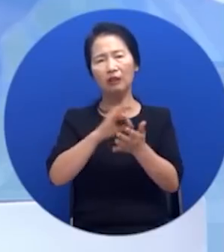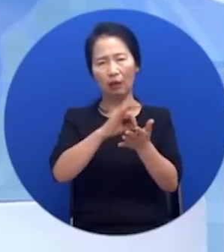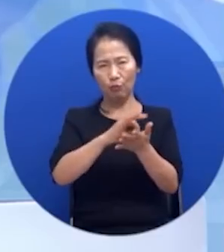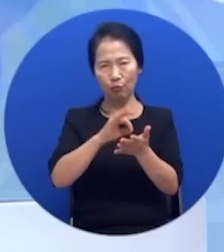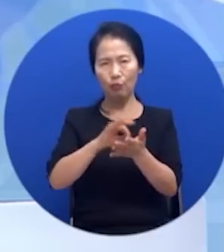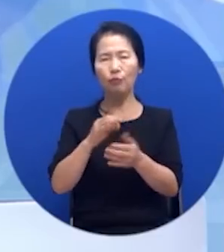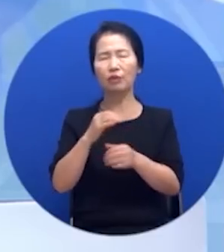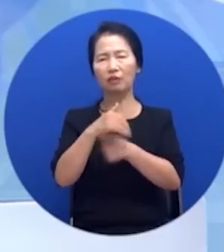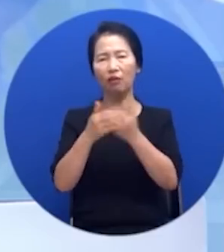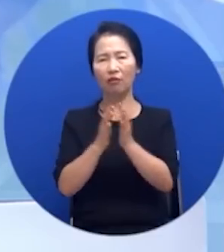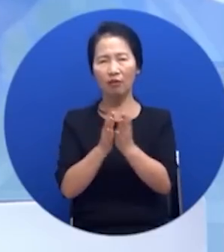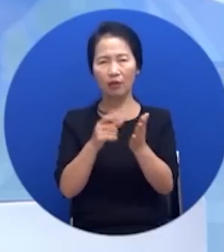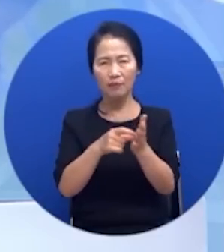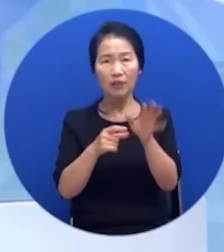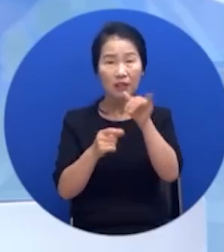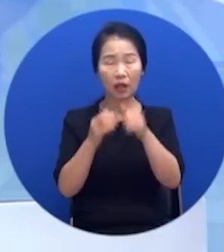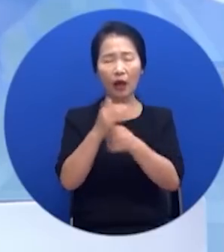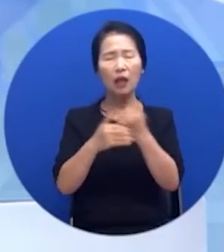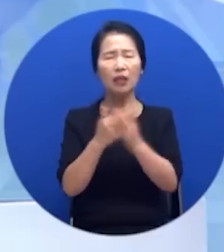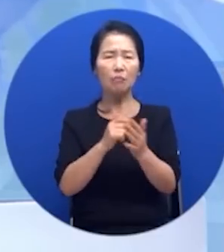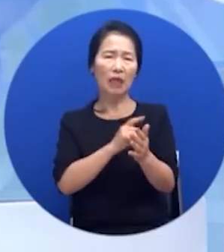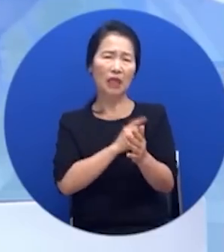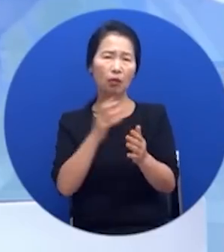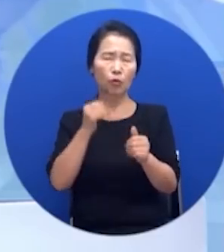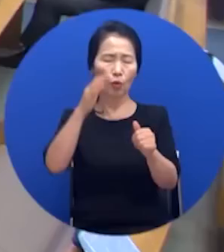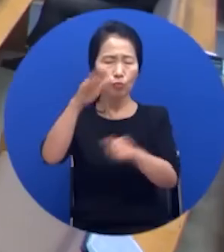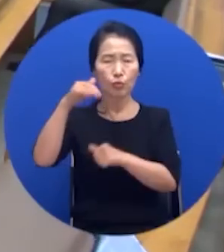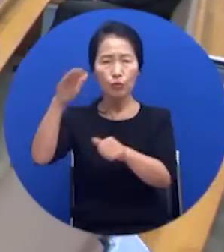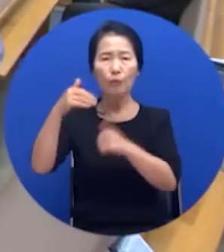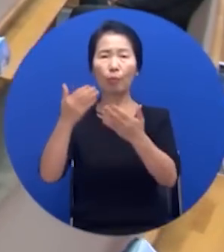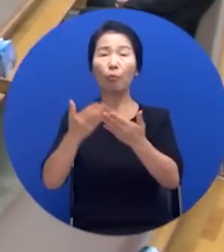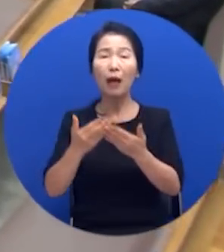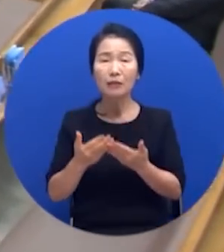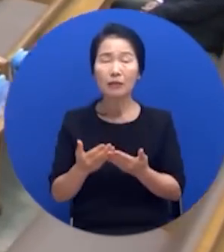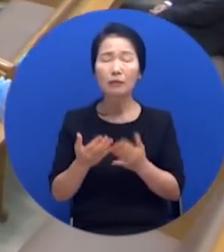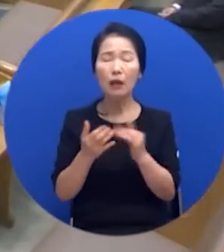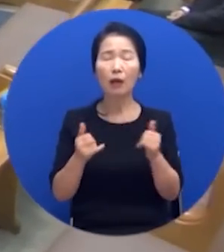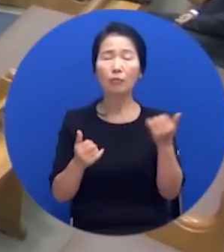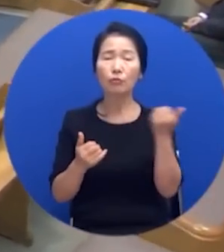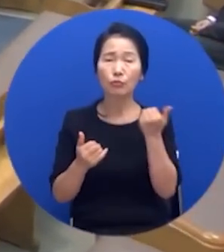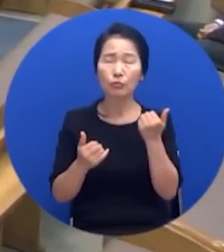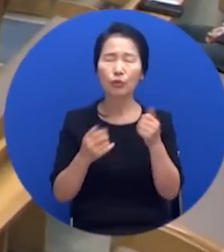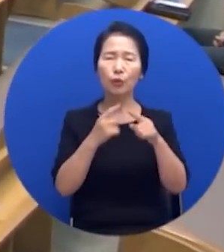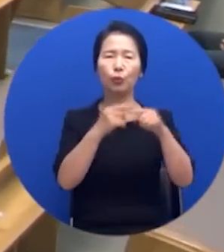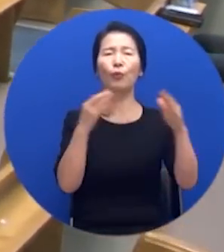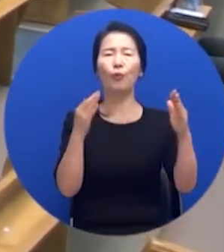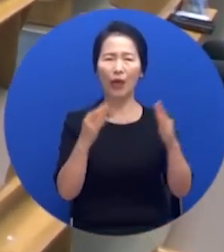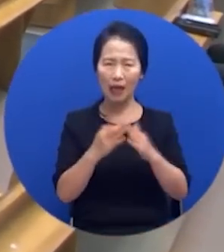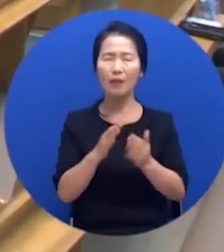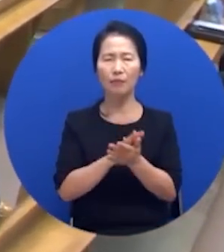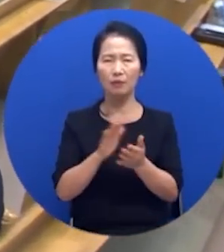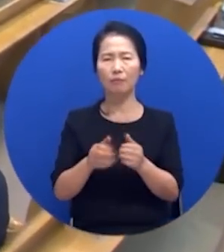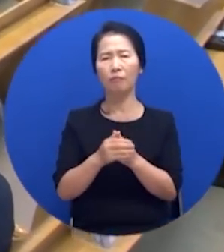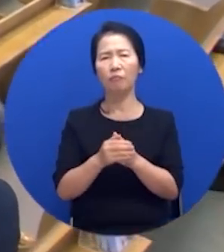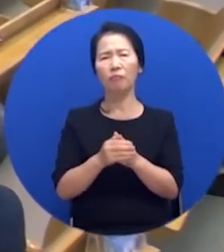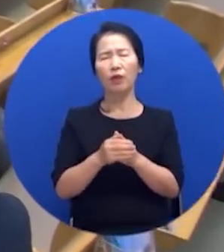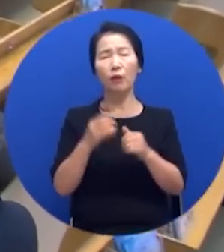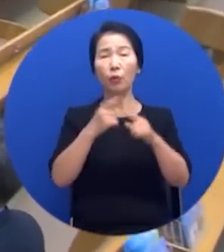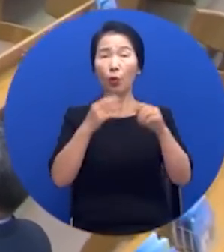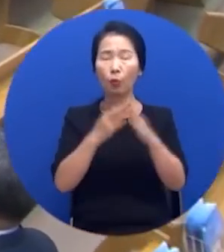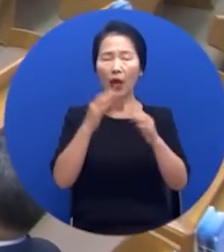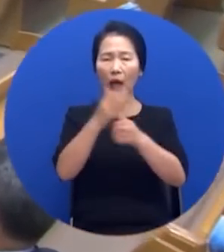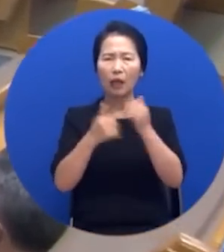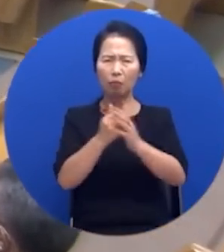하나님의 이름으로 부름을 받은 사람들이 누구냐? 교회지요. 교회라고 하는 공동체는 하나님의 백성들이 모인